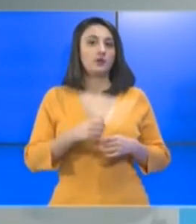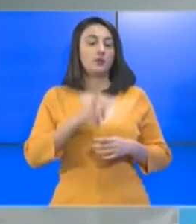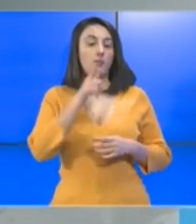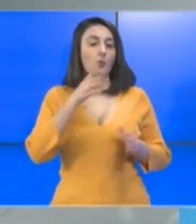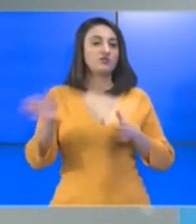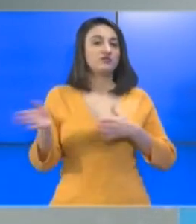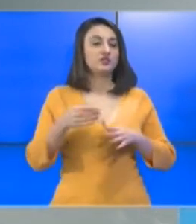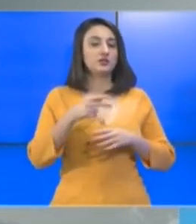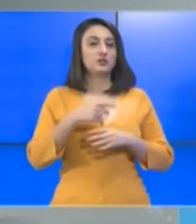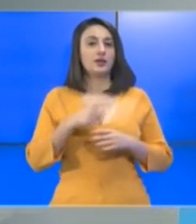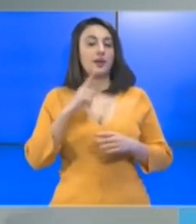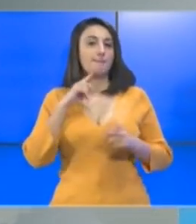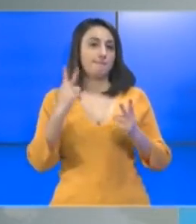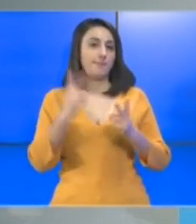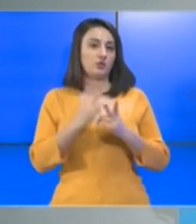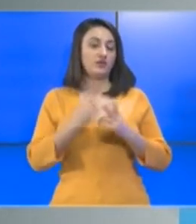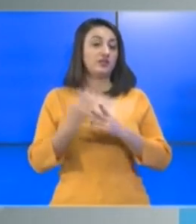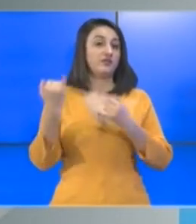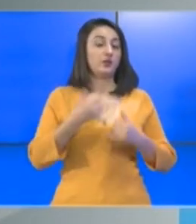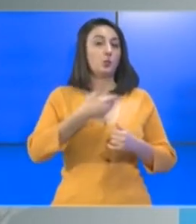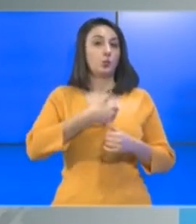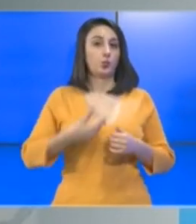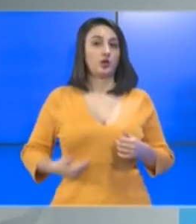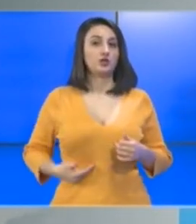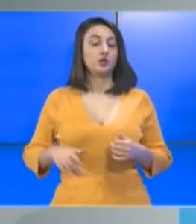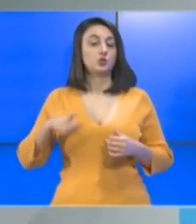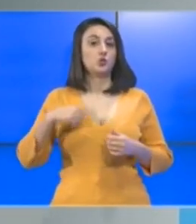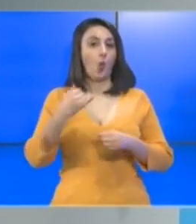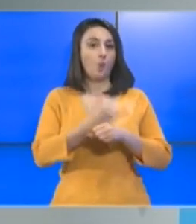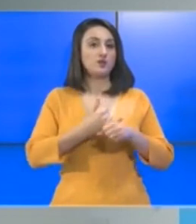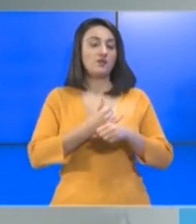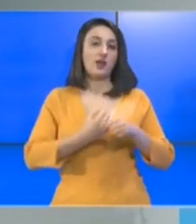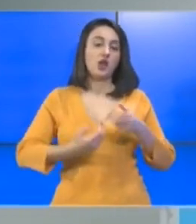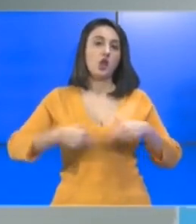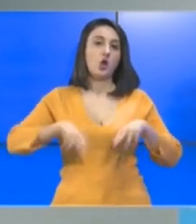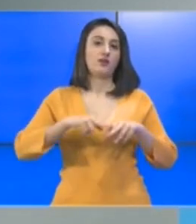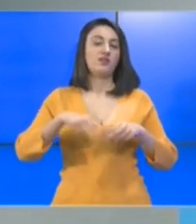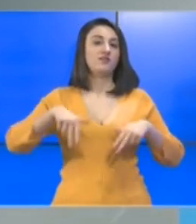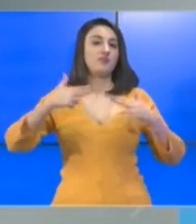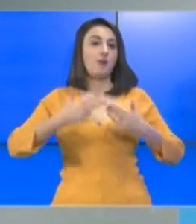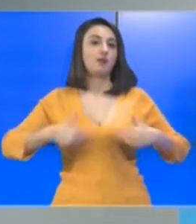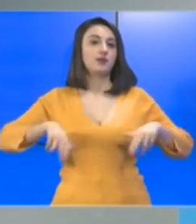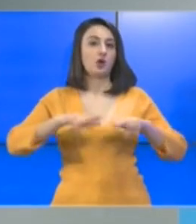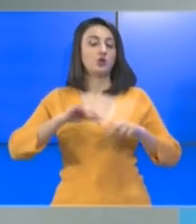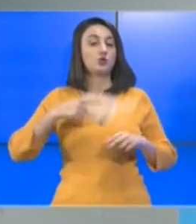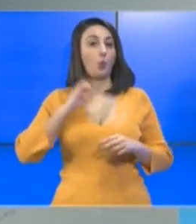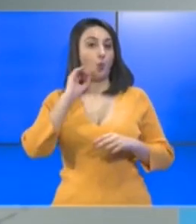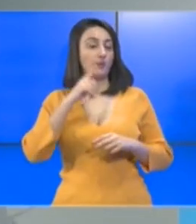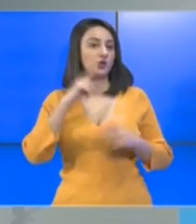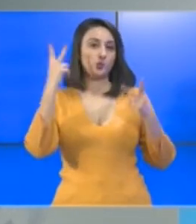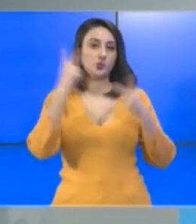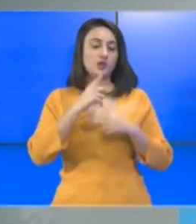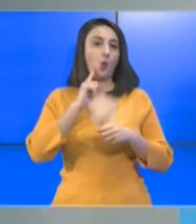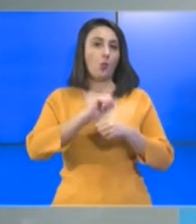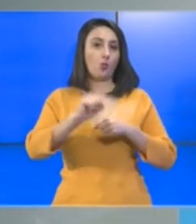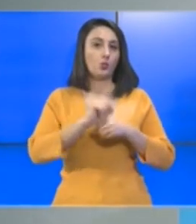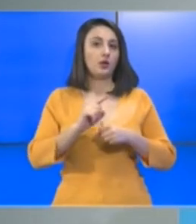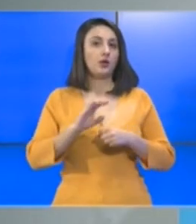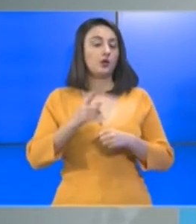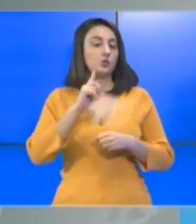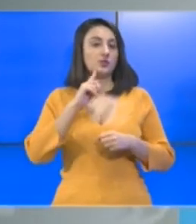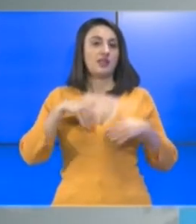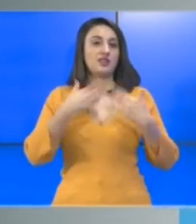vânt defavorabil, vin spre București, sunt constatate de noi, filmate de noi, și oamenii nu înțeleg un lucru, că